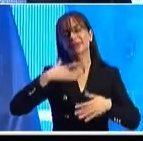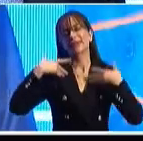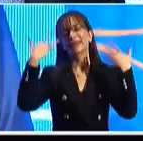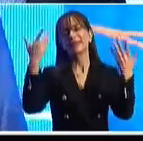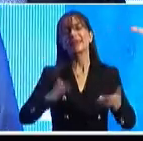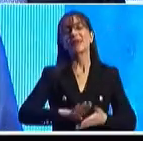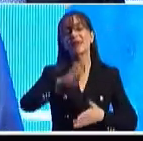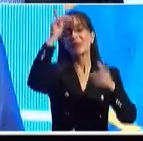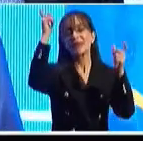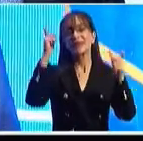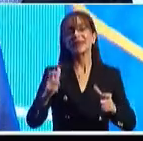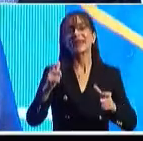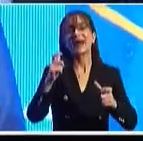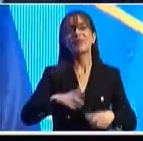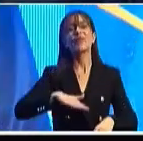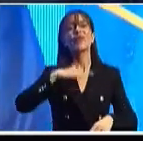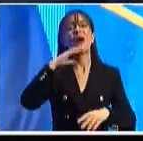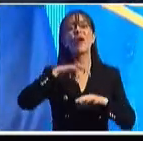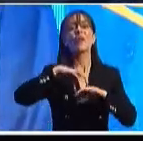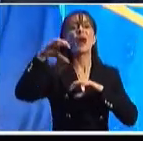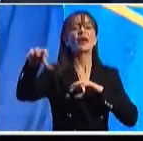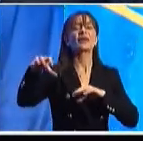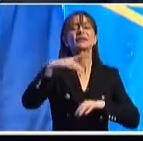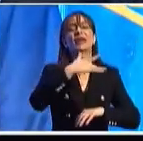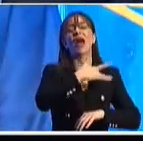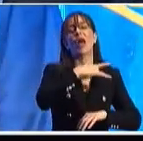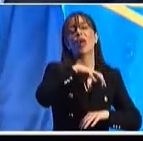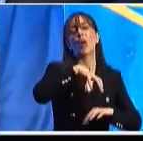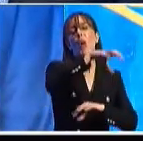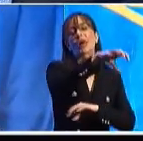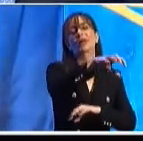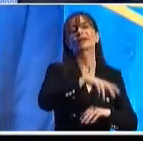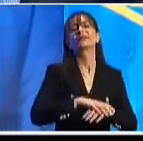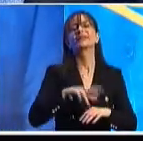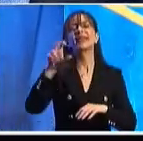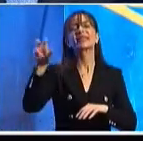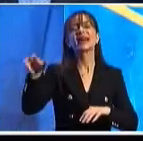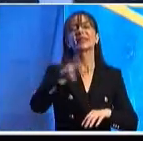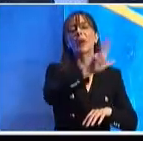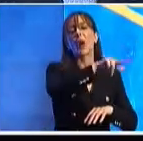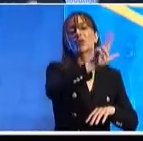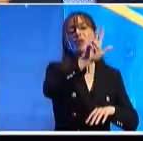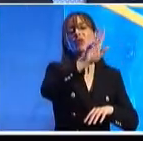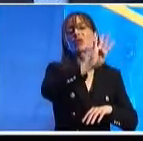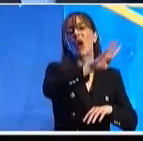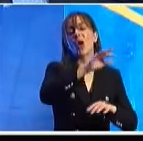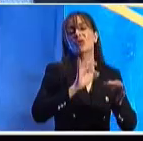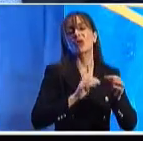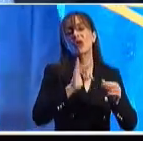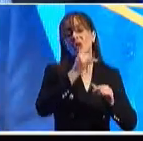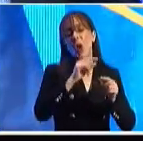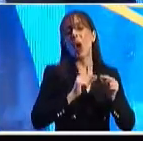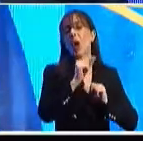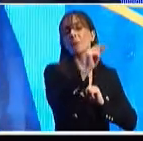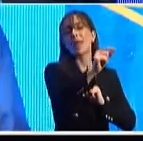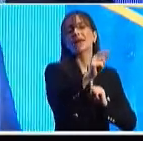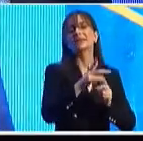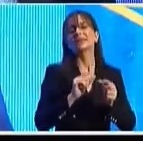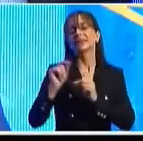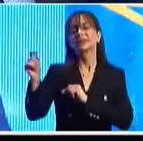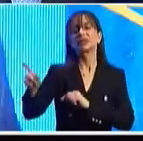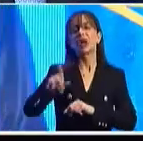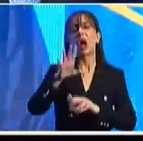İstanbul Avrupa yakasında 88, Anadolu yakasında da 34 kilometre olmak üzere İstanbul'umuza